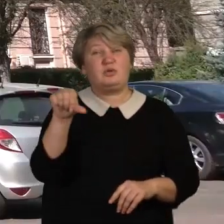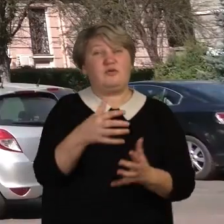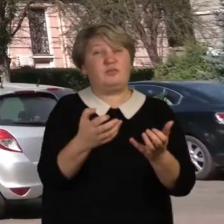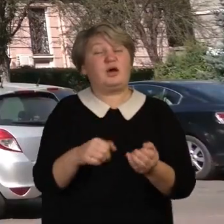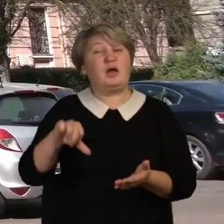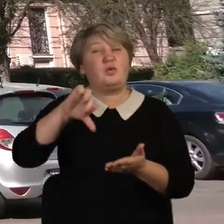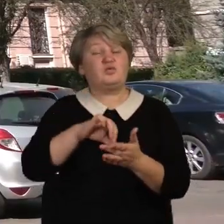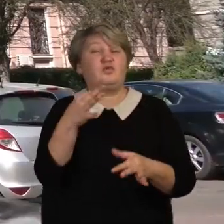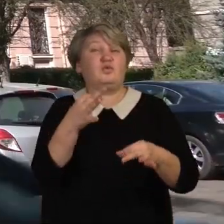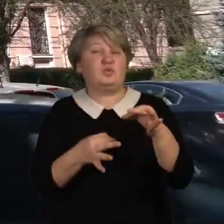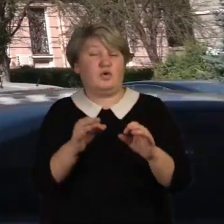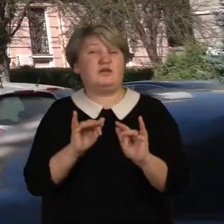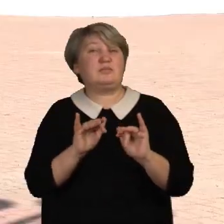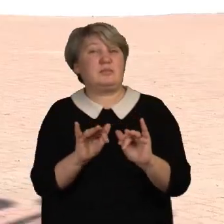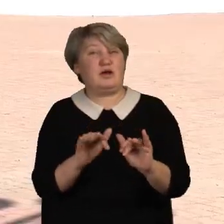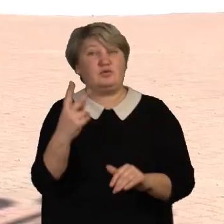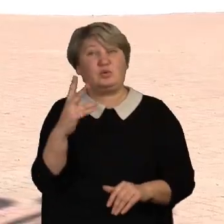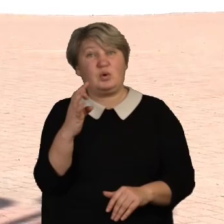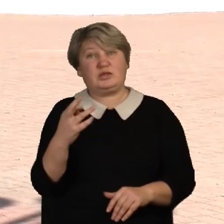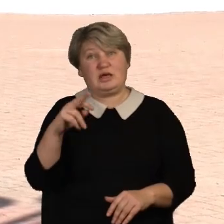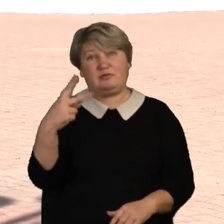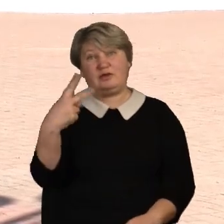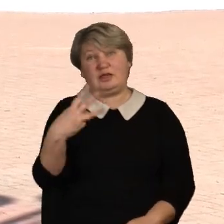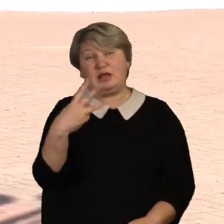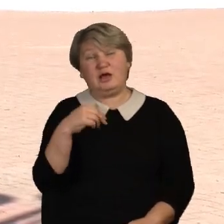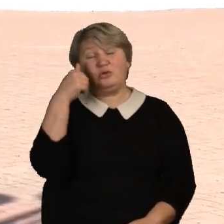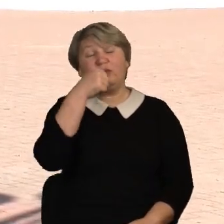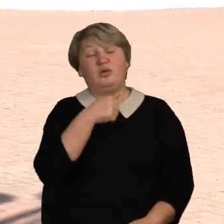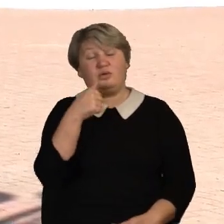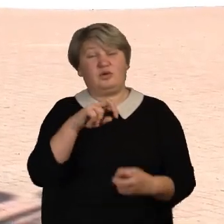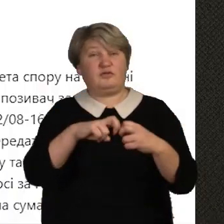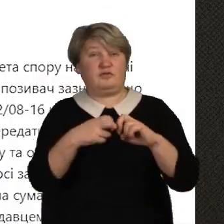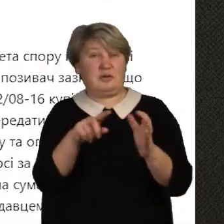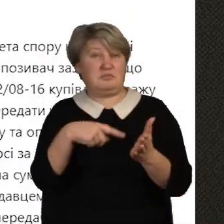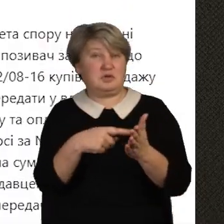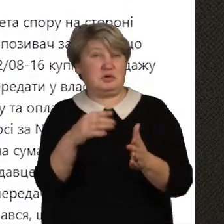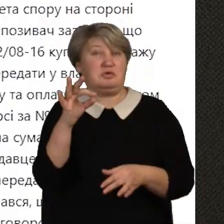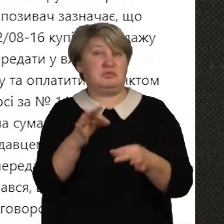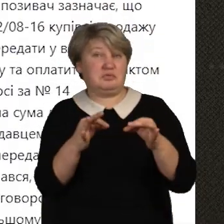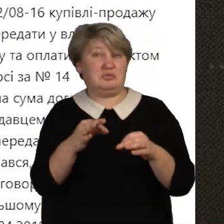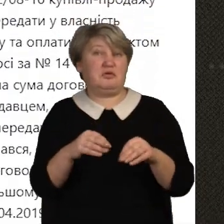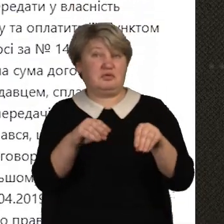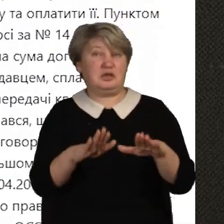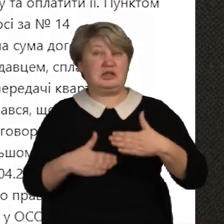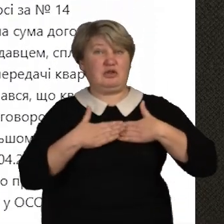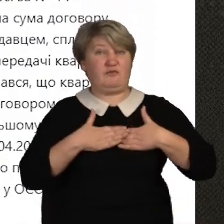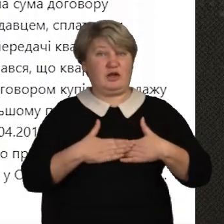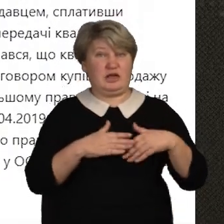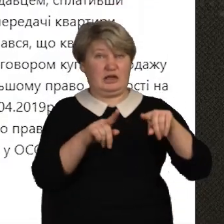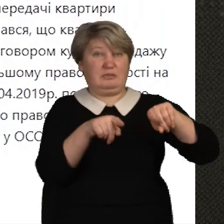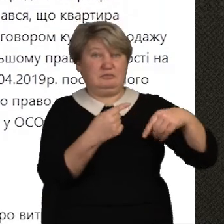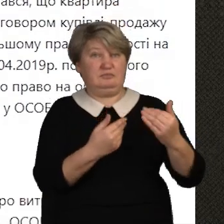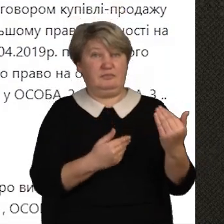судових засіданнях. 2 серпня 2023 року Івано-Франківський міський суд вирішив задовольнити позовні вимоги